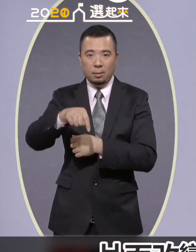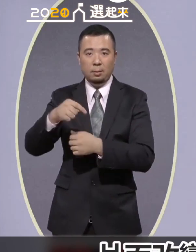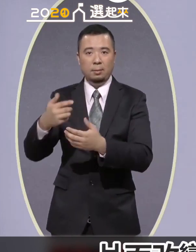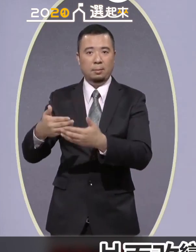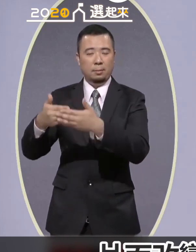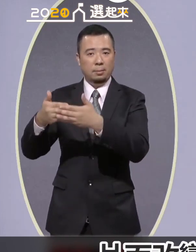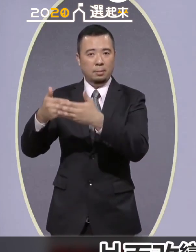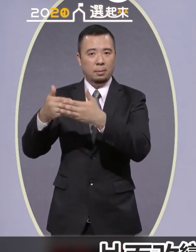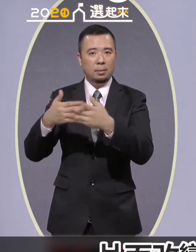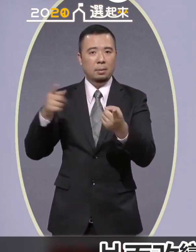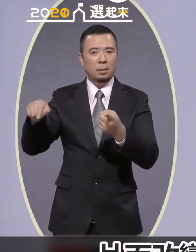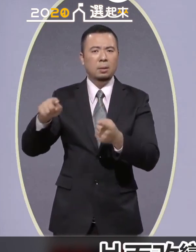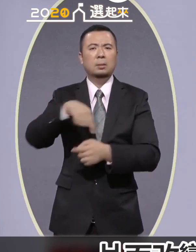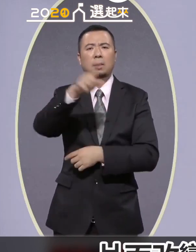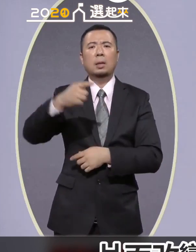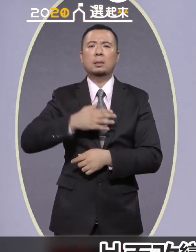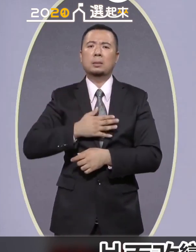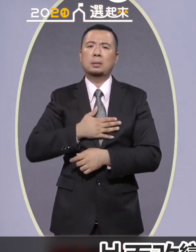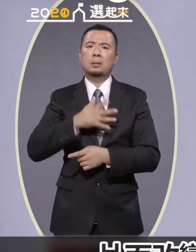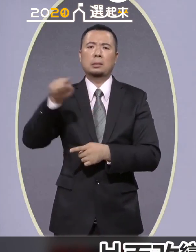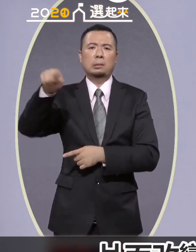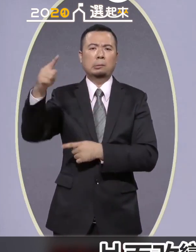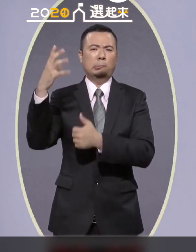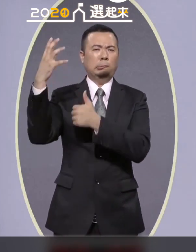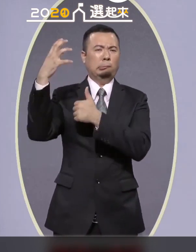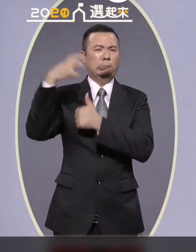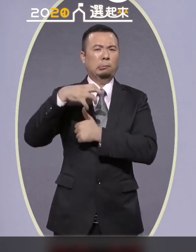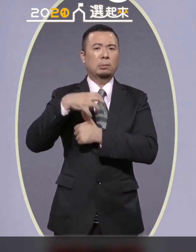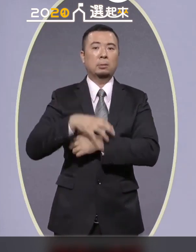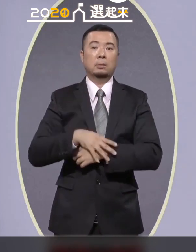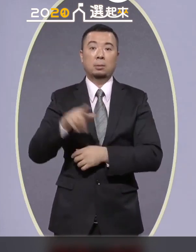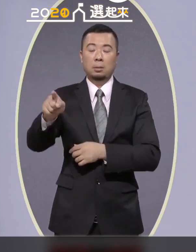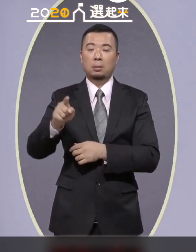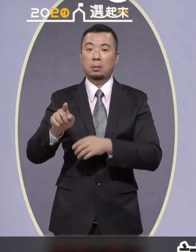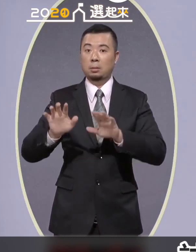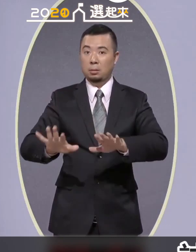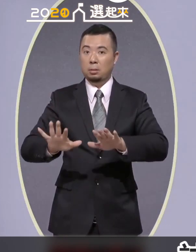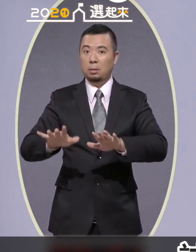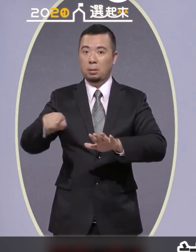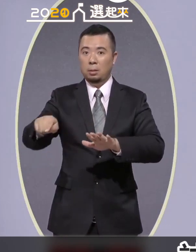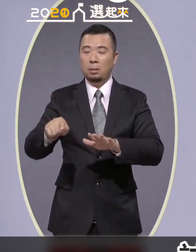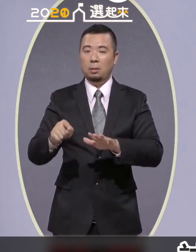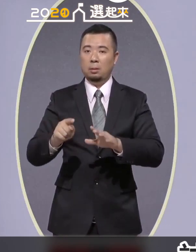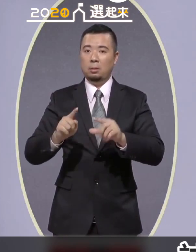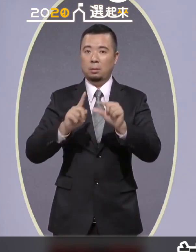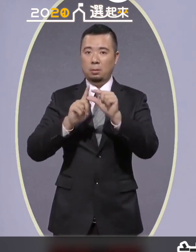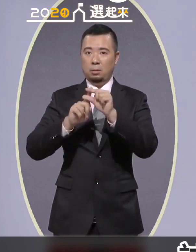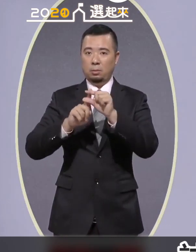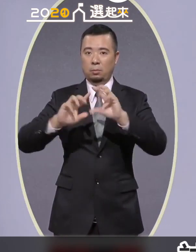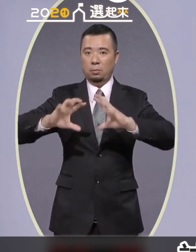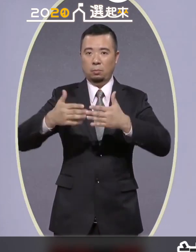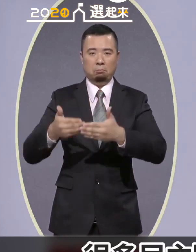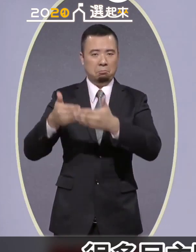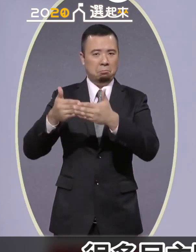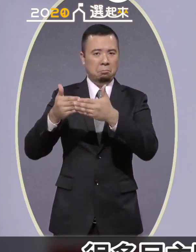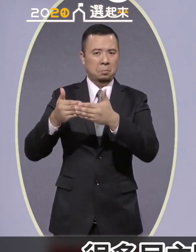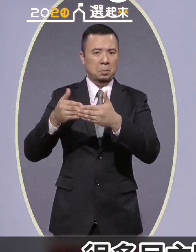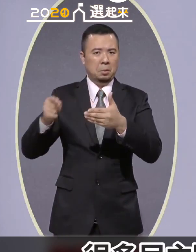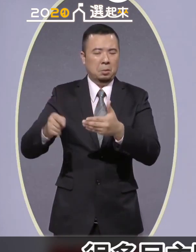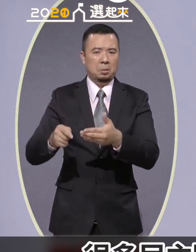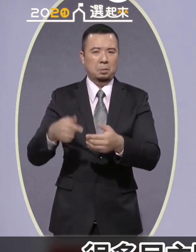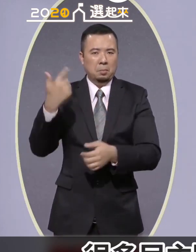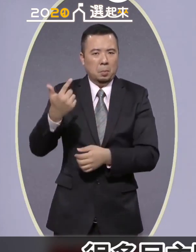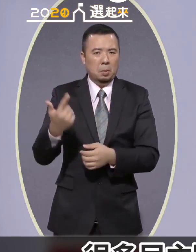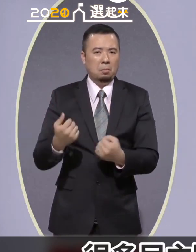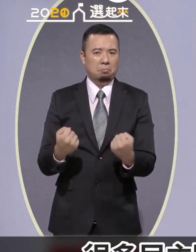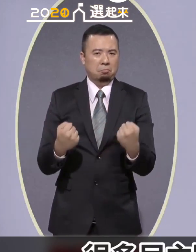片面改变台海现状是中国，不是台湾。中国正在崛起，试图改变世界的秩序，很多的民主